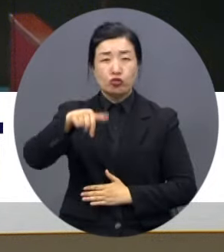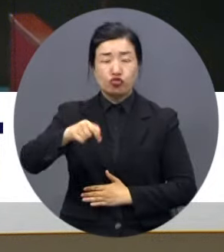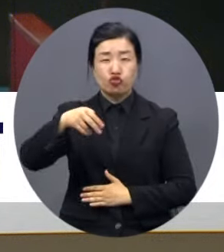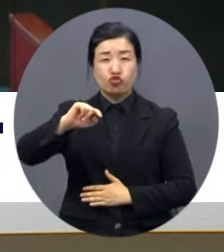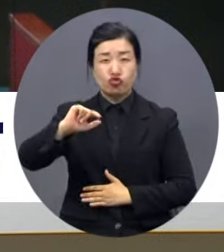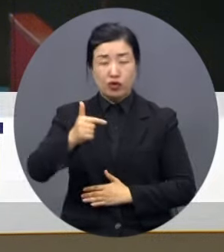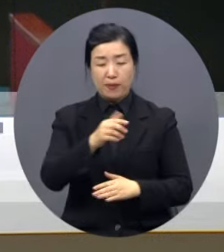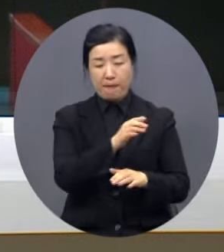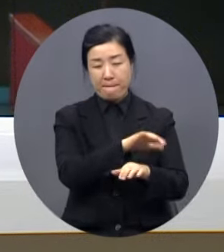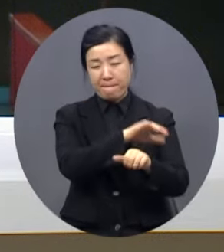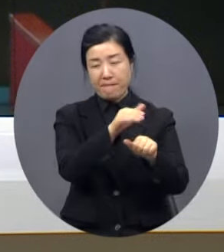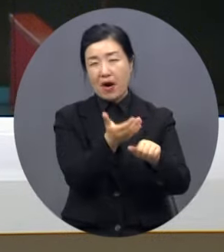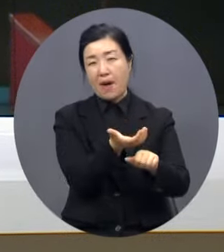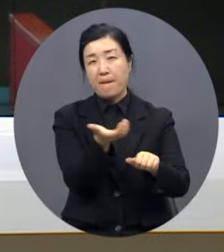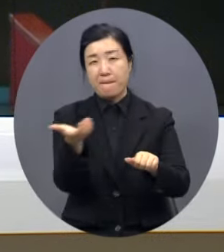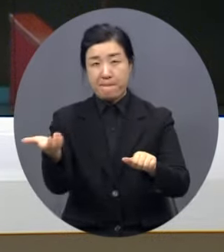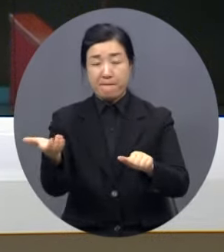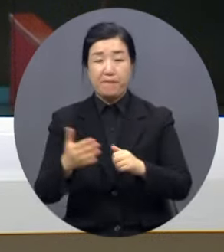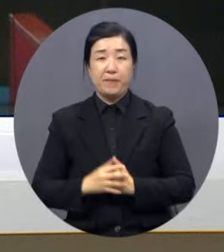안장됐다